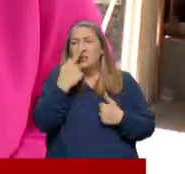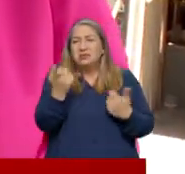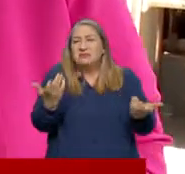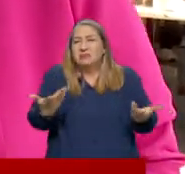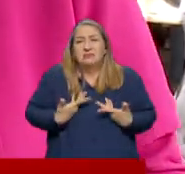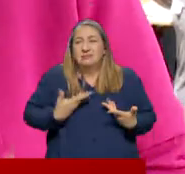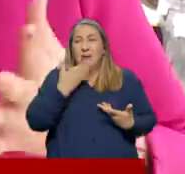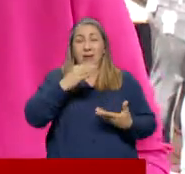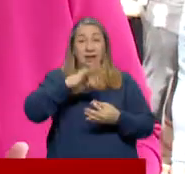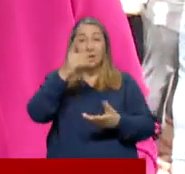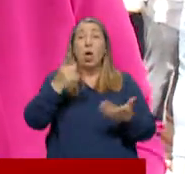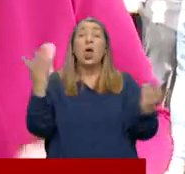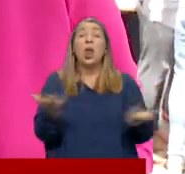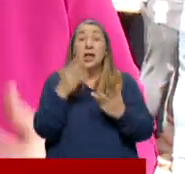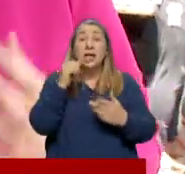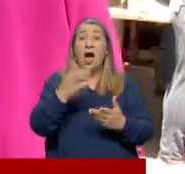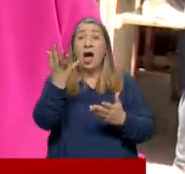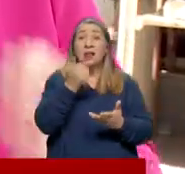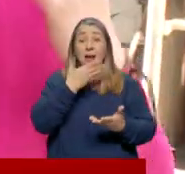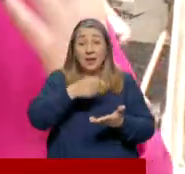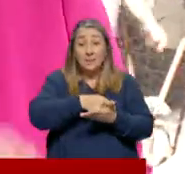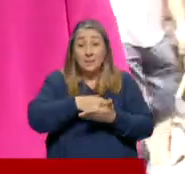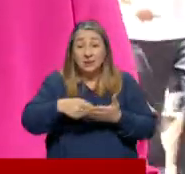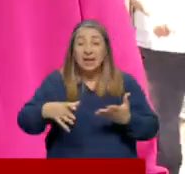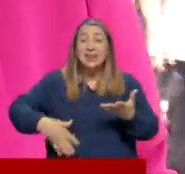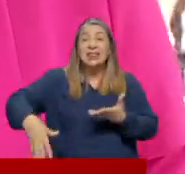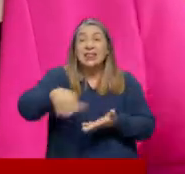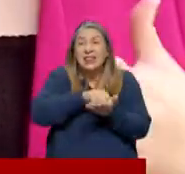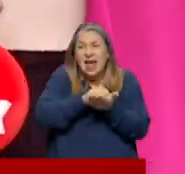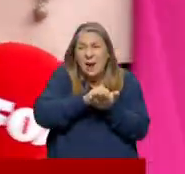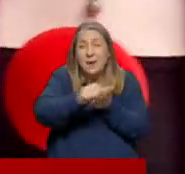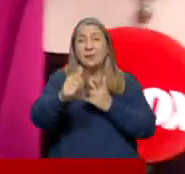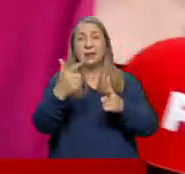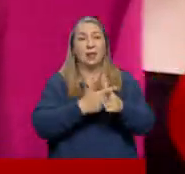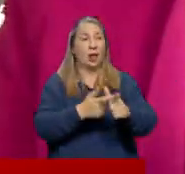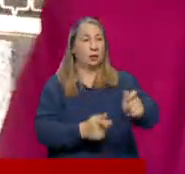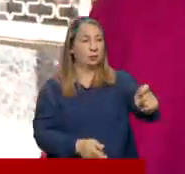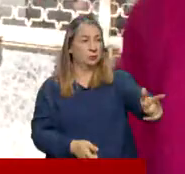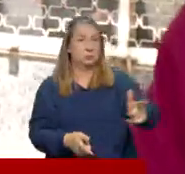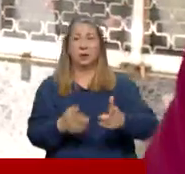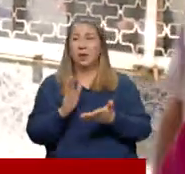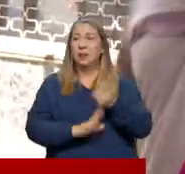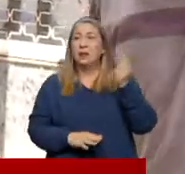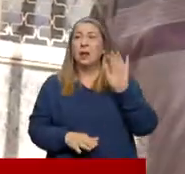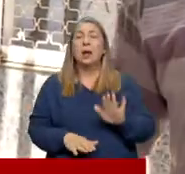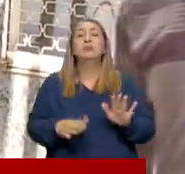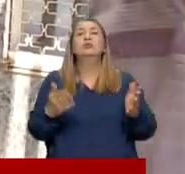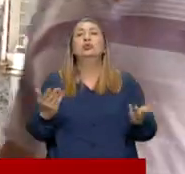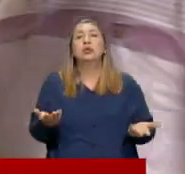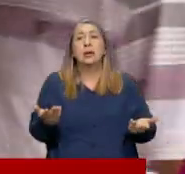diğer emeklilerden öyleki aldığı emekli maaşının tamamını kiraya veriyor elinde avucunda